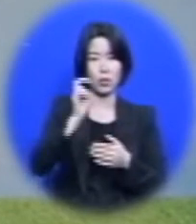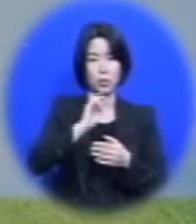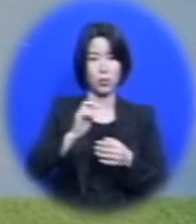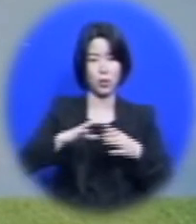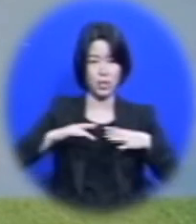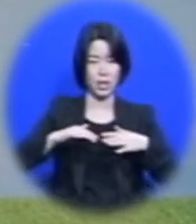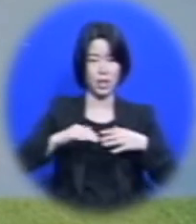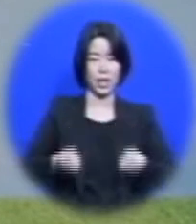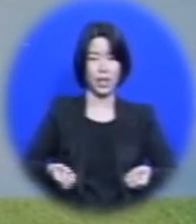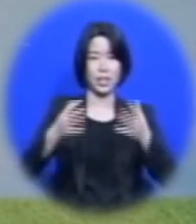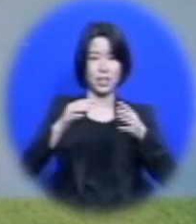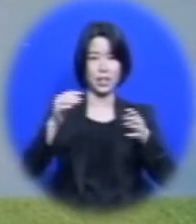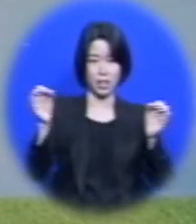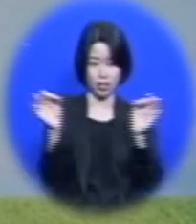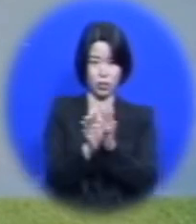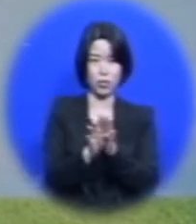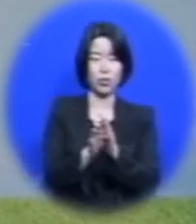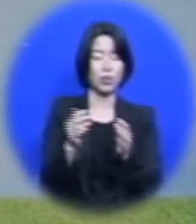취소가 됐습니다. 네.